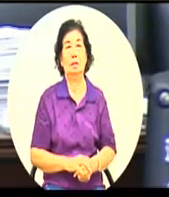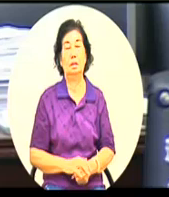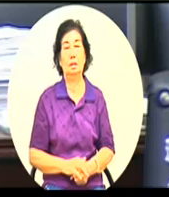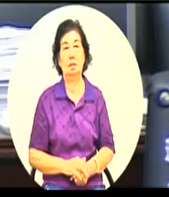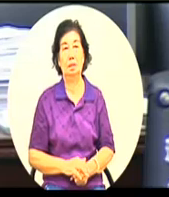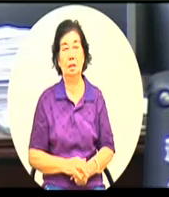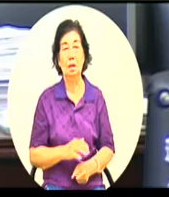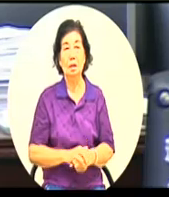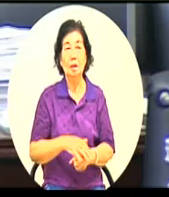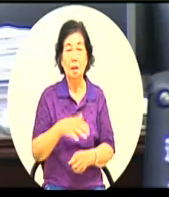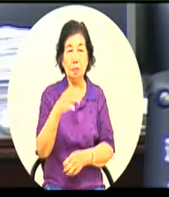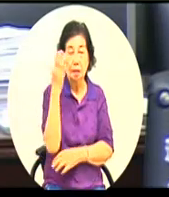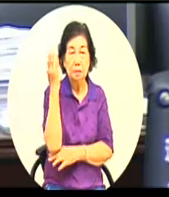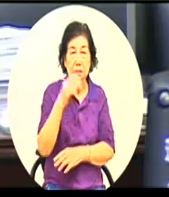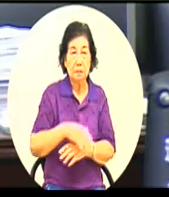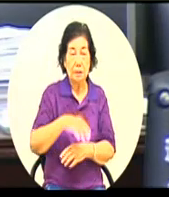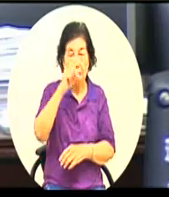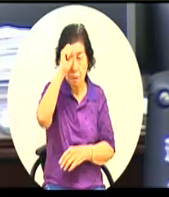政权拼过手啊！